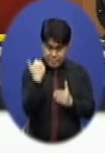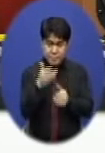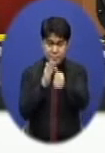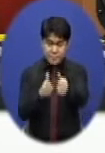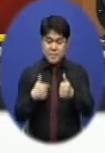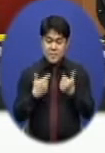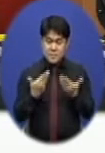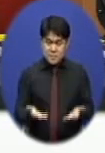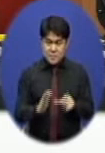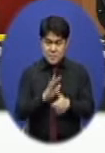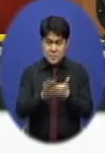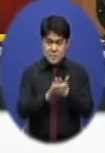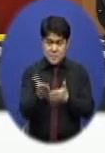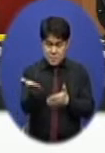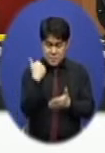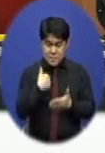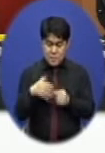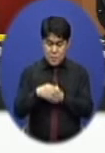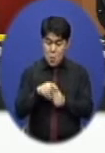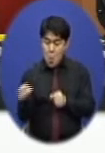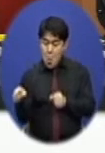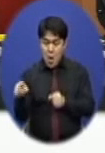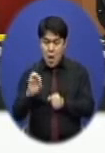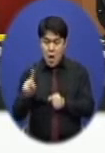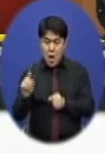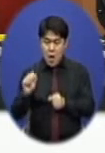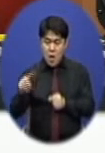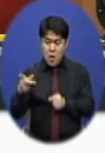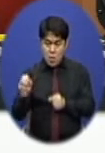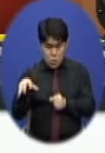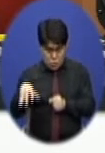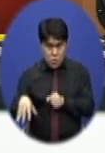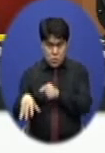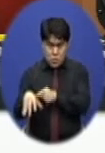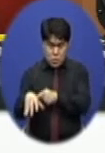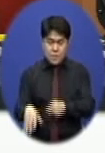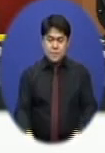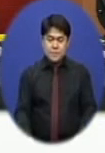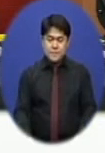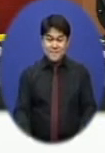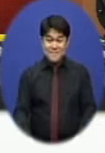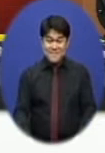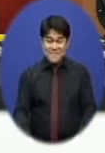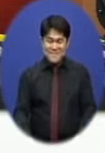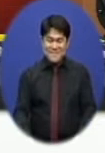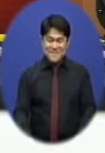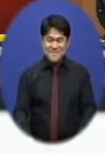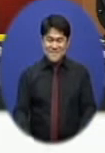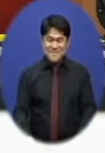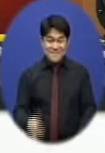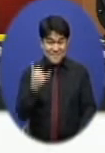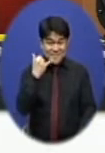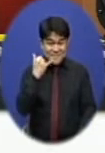저 쉬는 날 어디신데요? 저는 마포 옆에 저 아현동이에요. 아 네. 네. 근데 뭐 바쁘시고 하니까 저 같은 사람이 가도